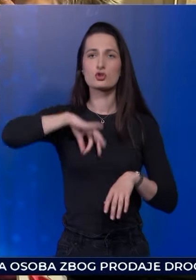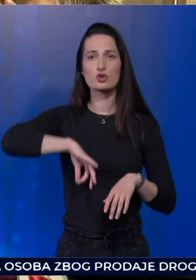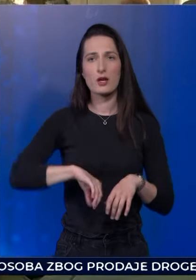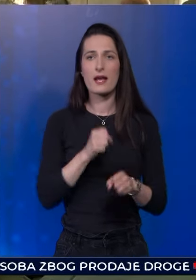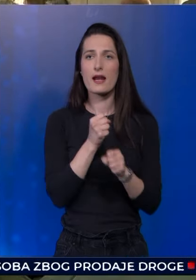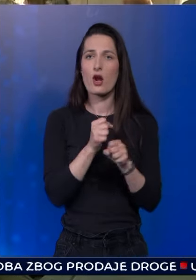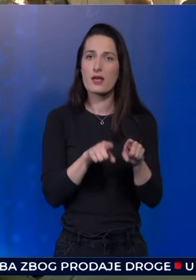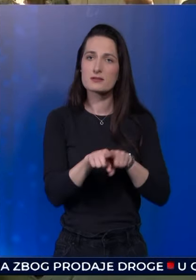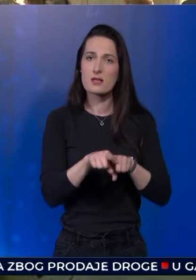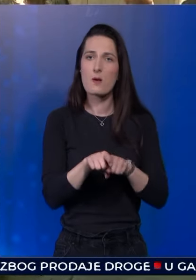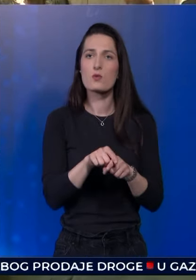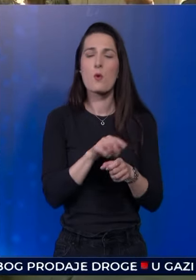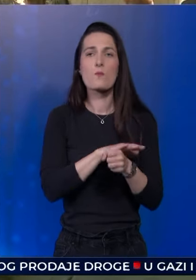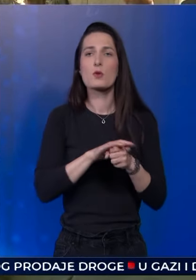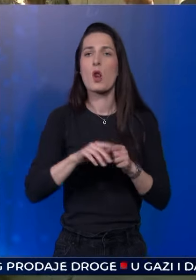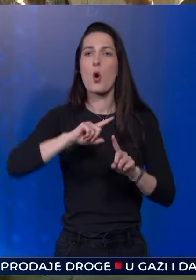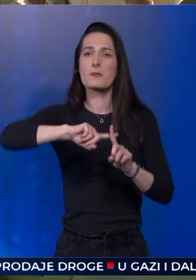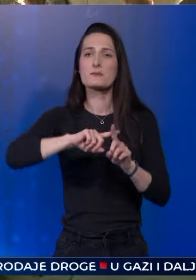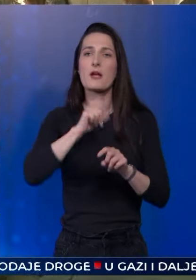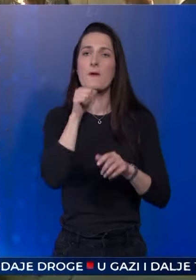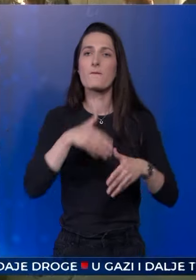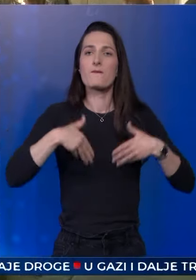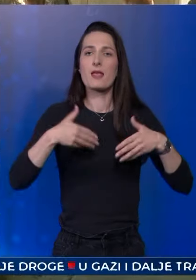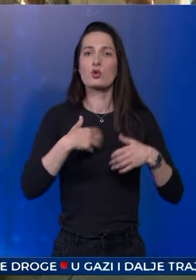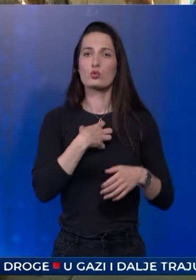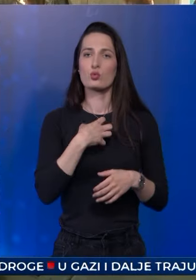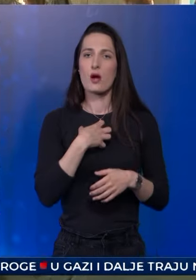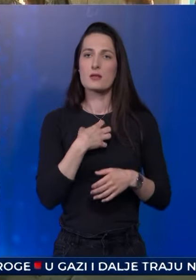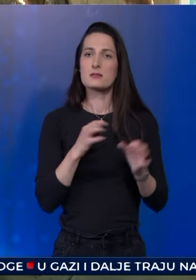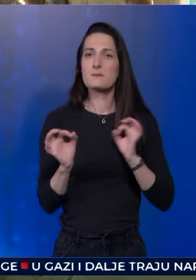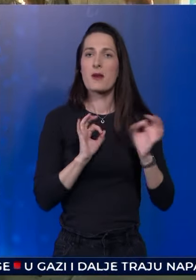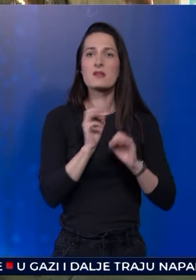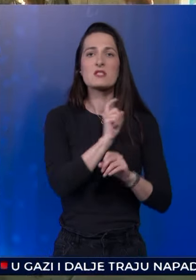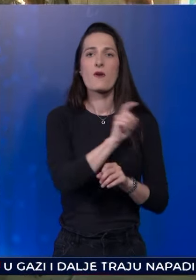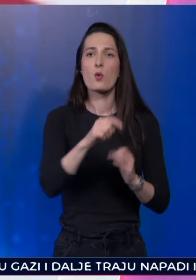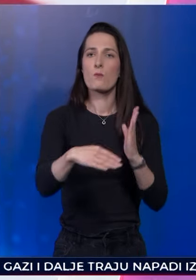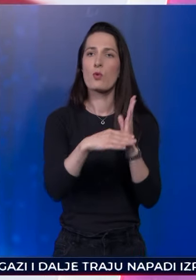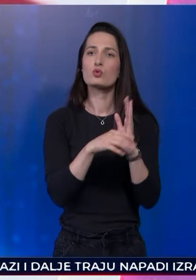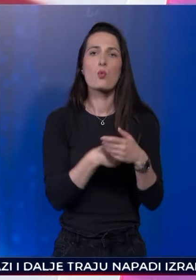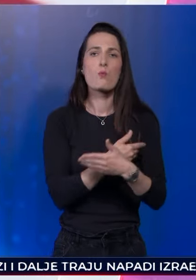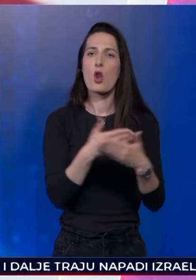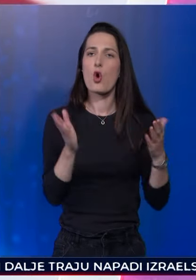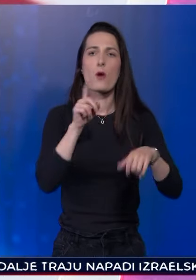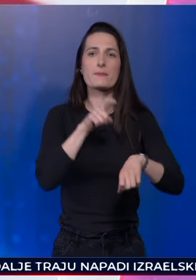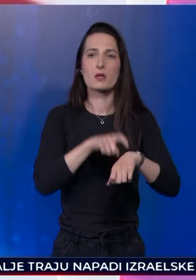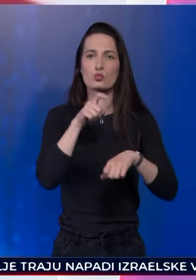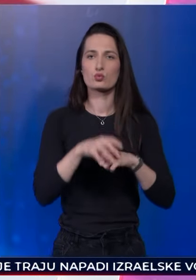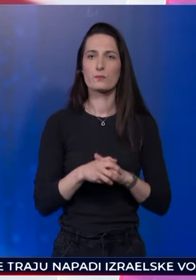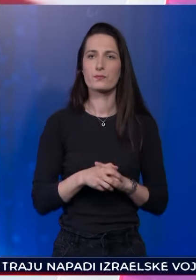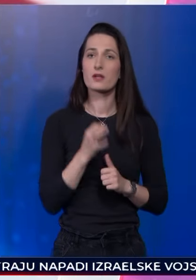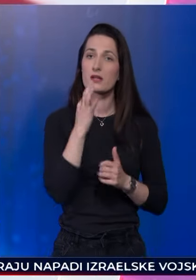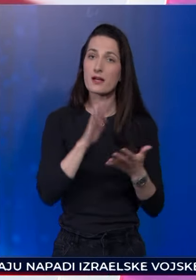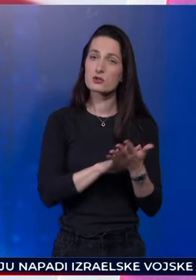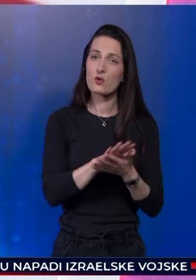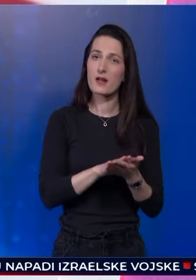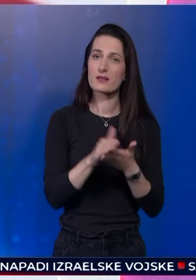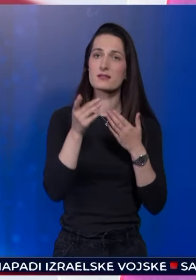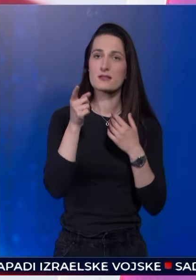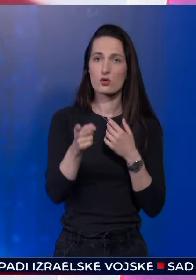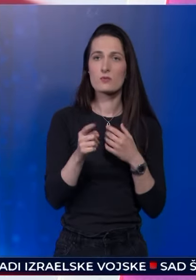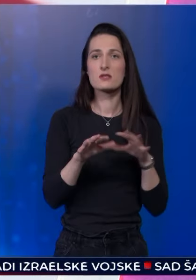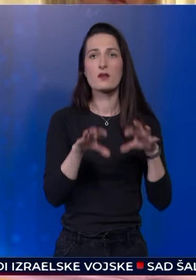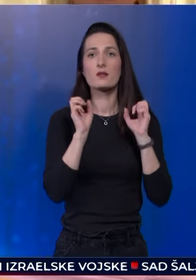kćerka, radna kolegica, puna optimizma, vedrog duha, spremna svakome pomoći u bilo kojem trenutku. Kada